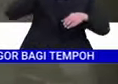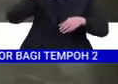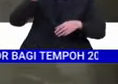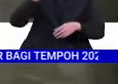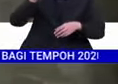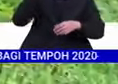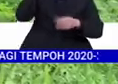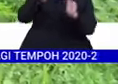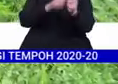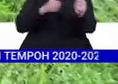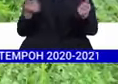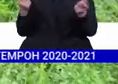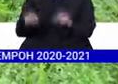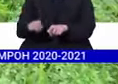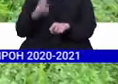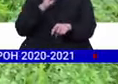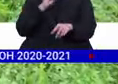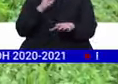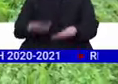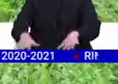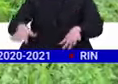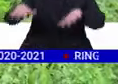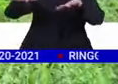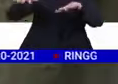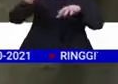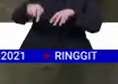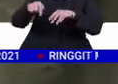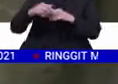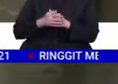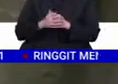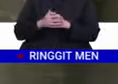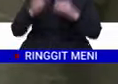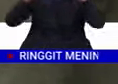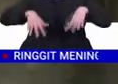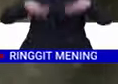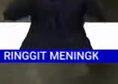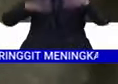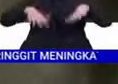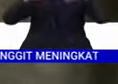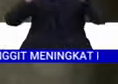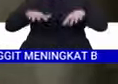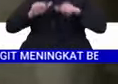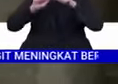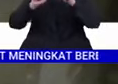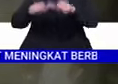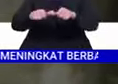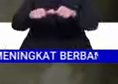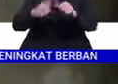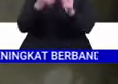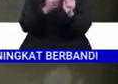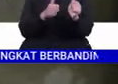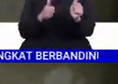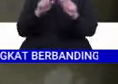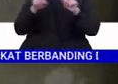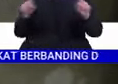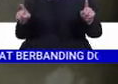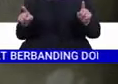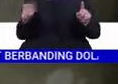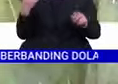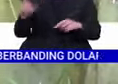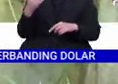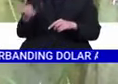bagi mengelakkan berlaku takungan air dilarang tersebut apabila hujan lebat berterusan namun Ia tidak